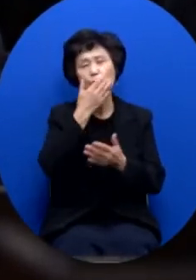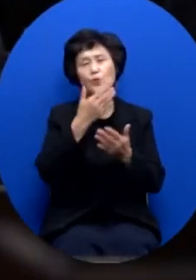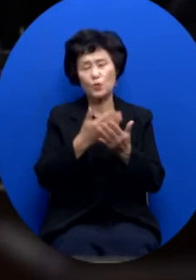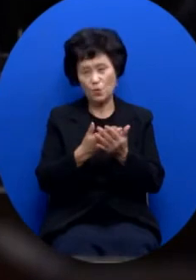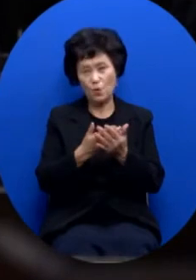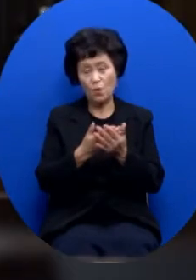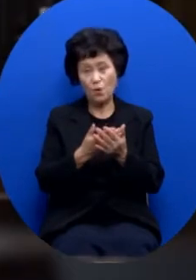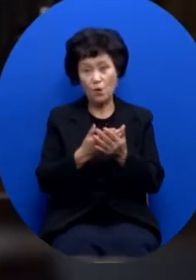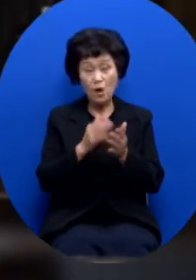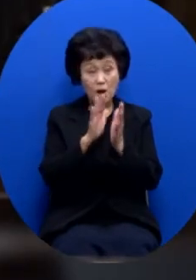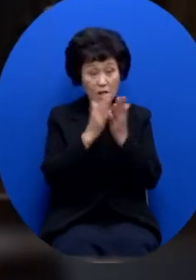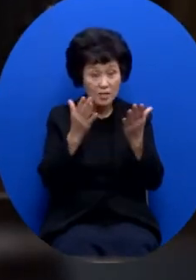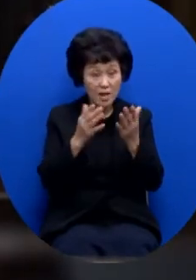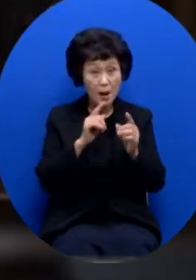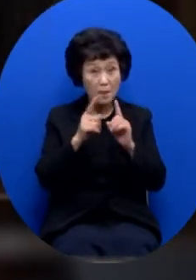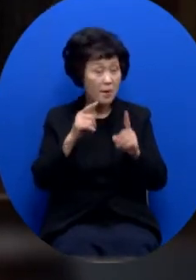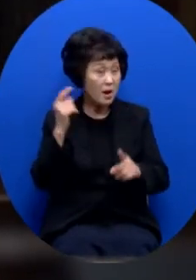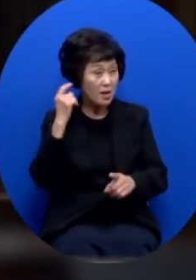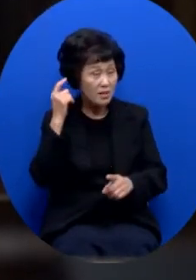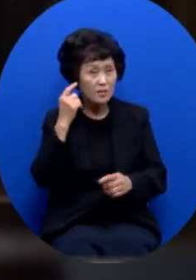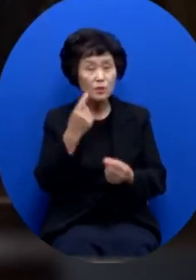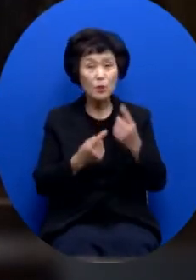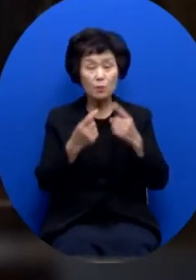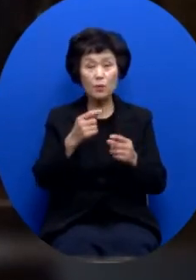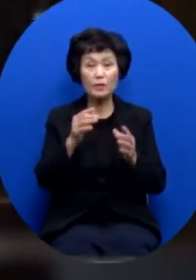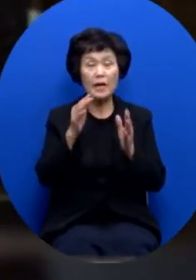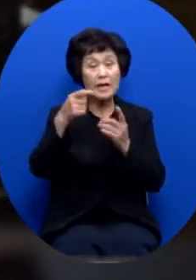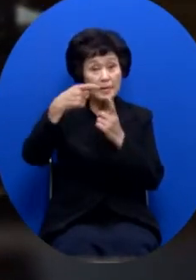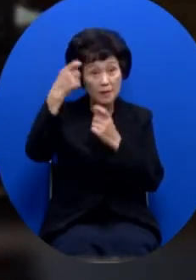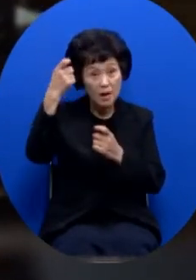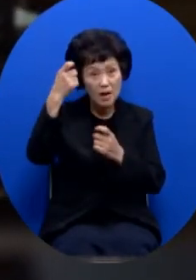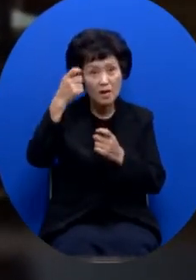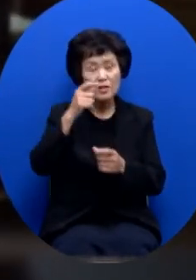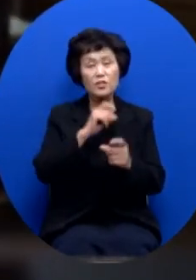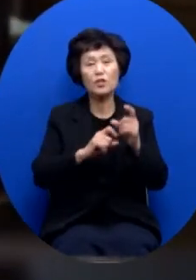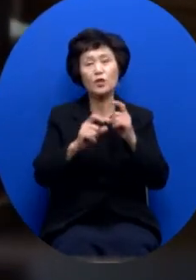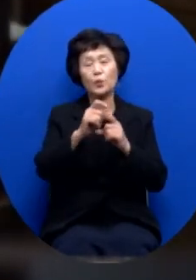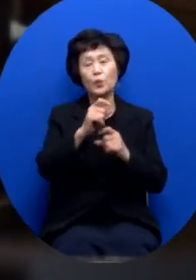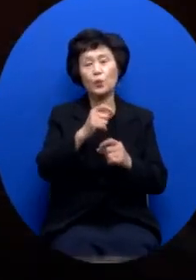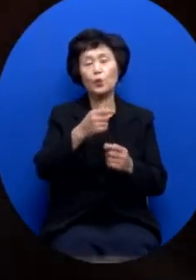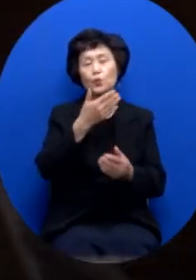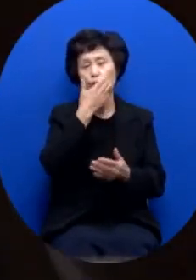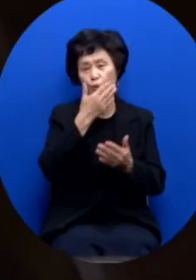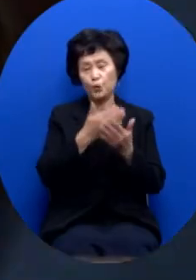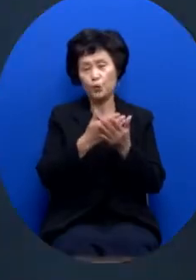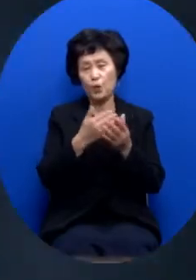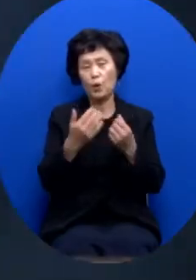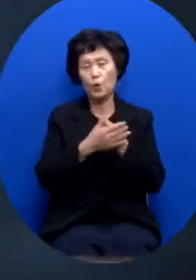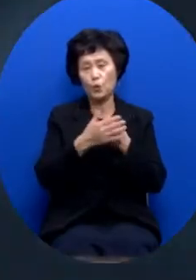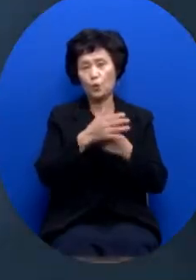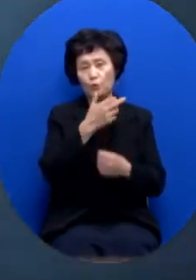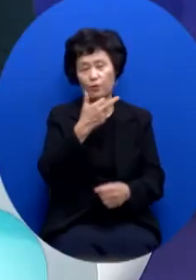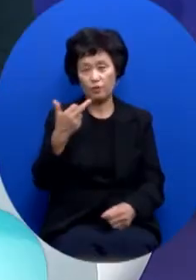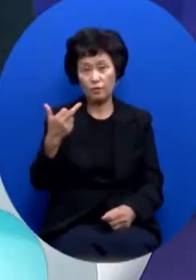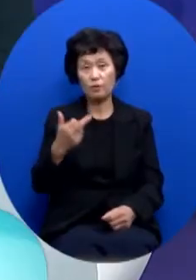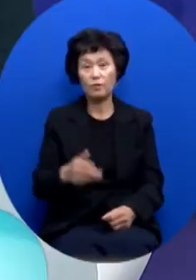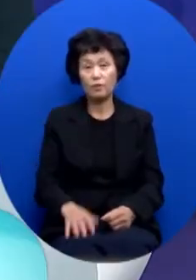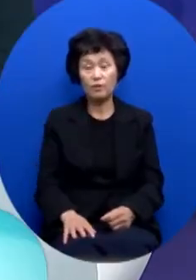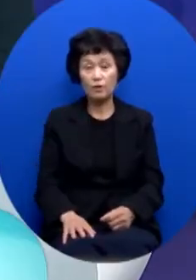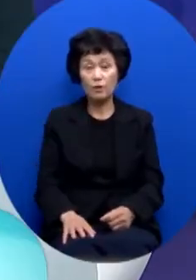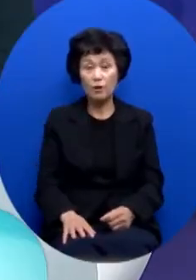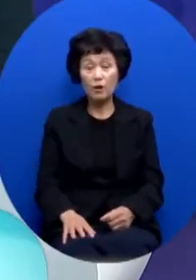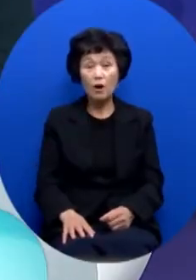그런 곳을 찾아서 배우고 익히고 하면은 훨씬 더 도움이 될 것 같습니다. 네, 뭐 기독교 문화를 보존하고 계승하는